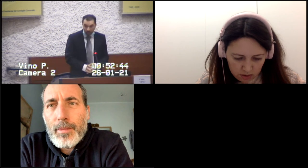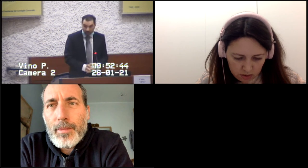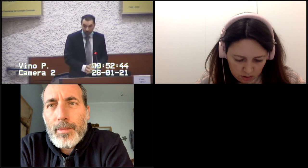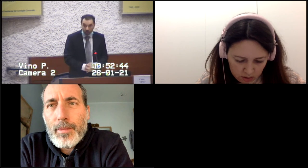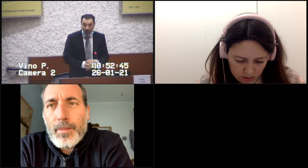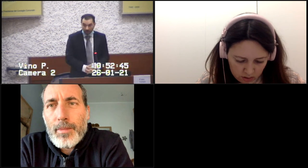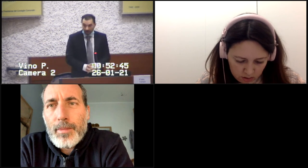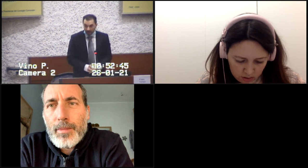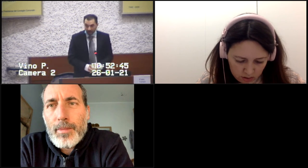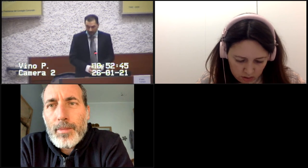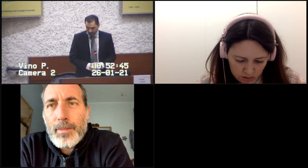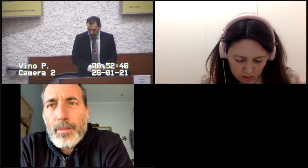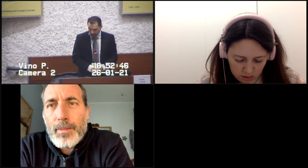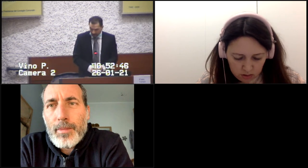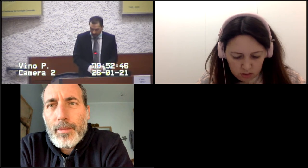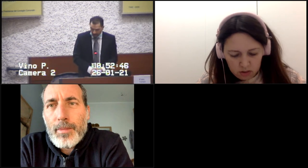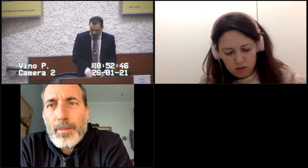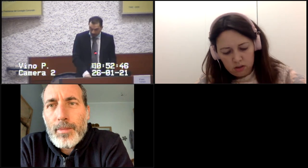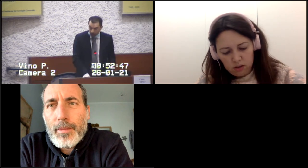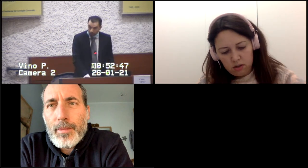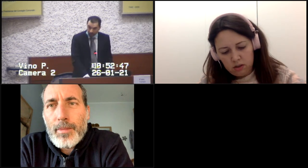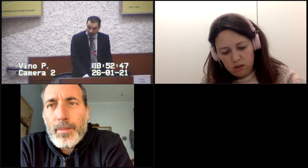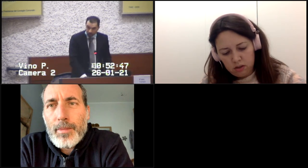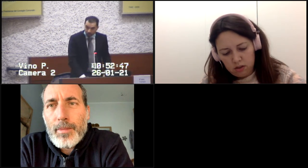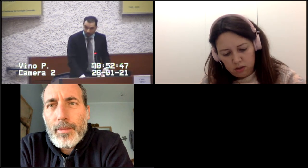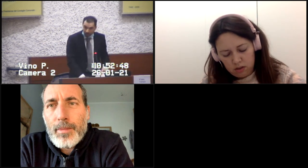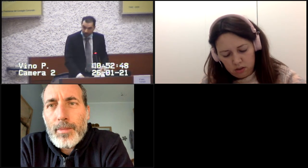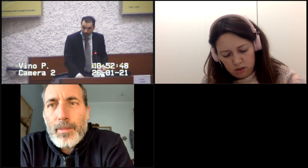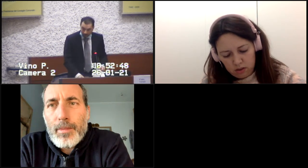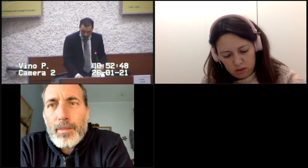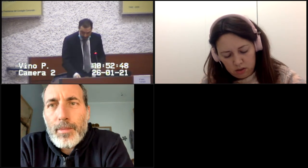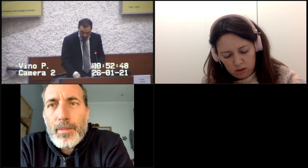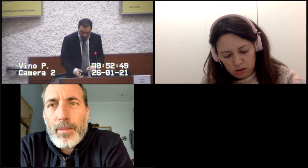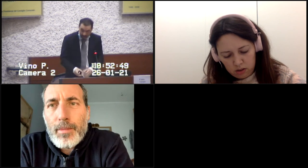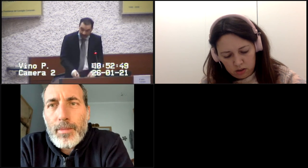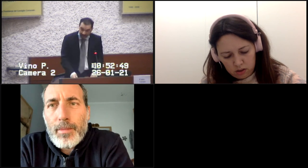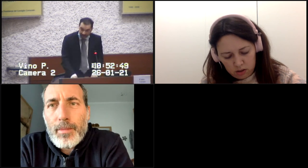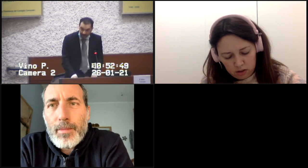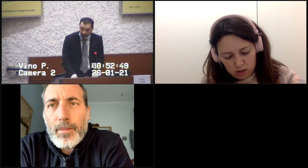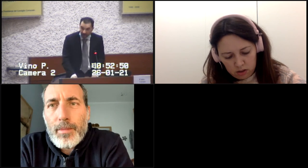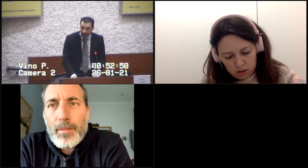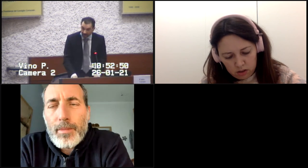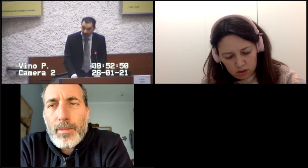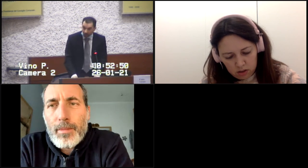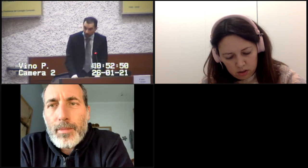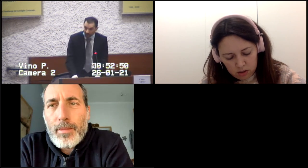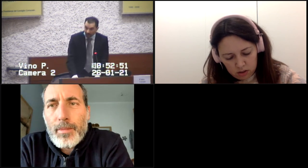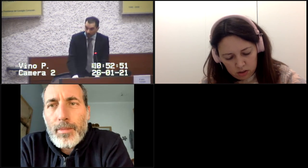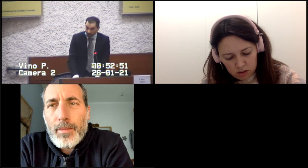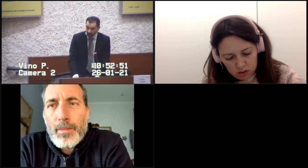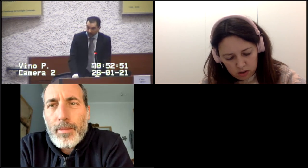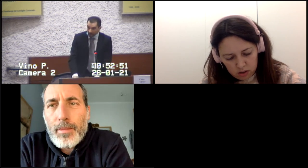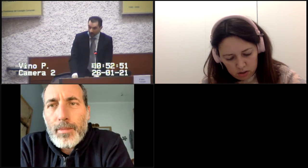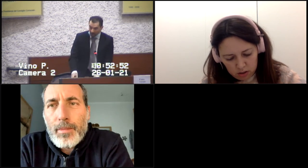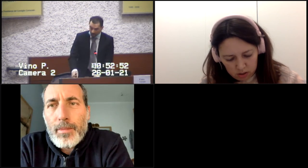come questo, che reputo doveroso per un cittadino sestese che si è tanto